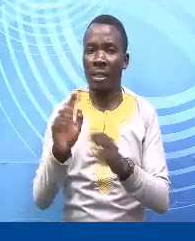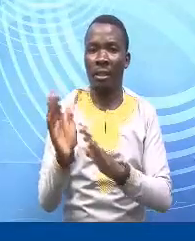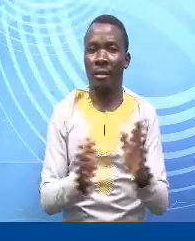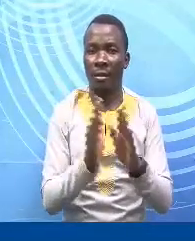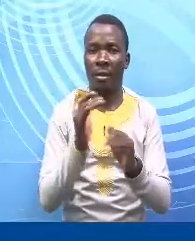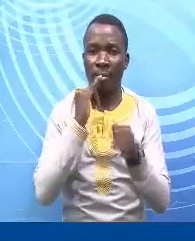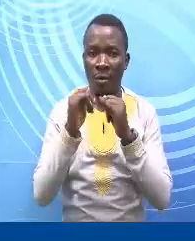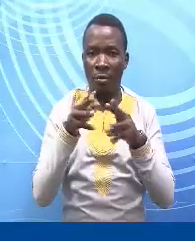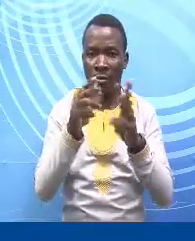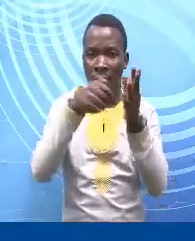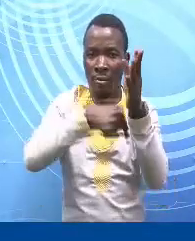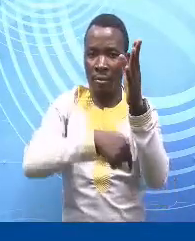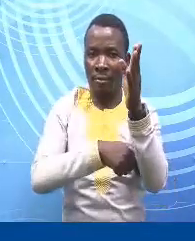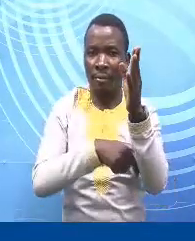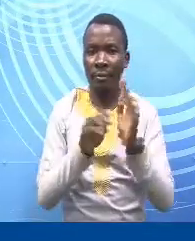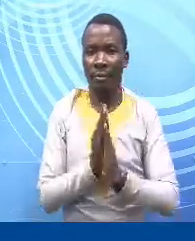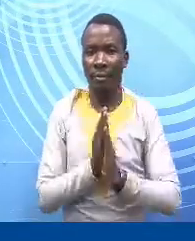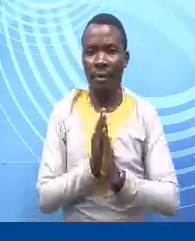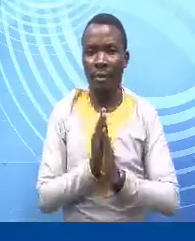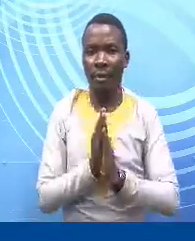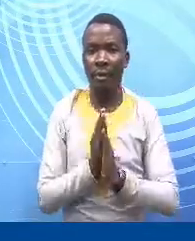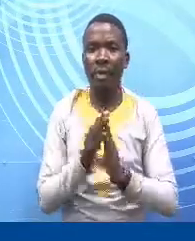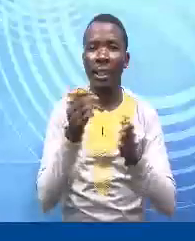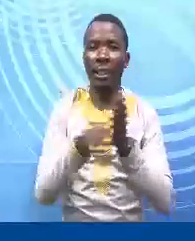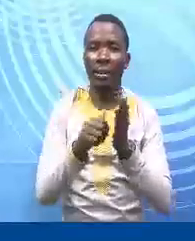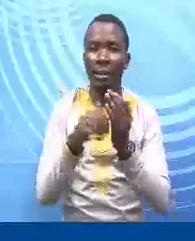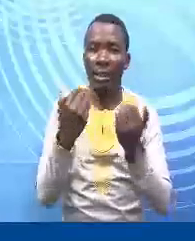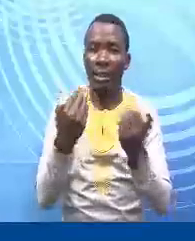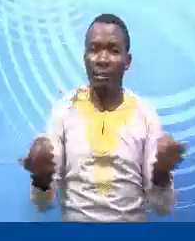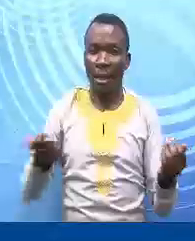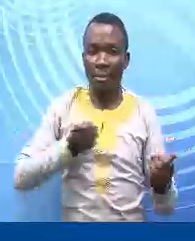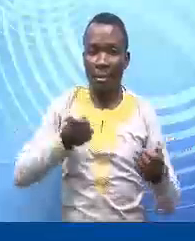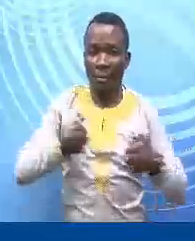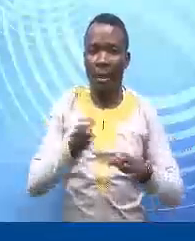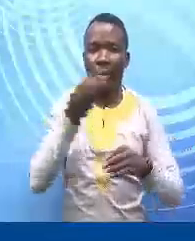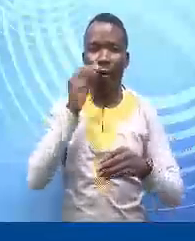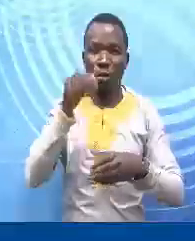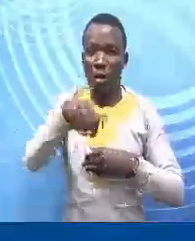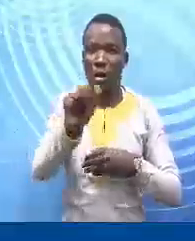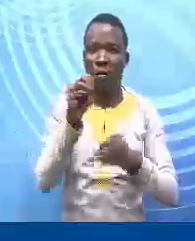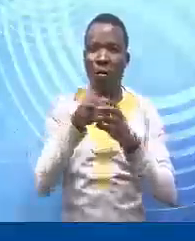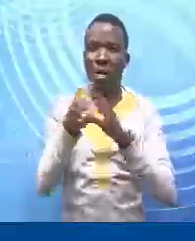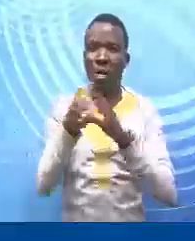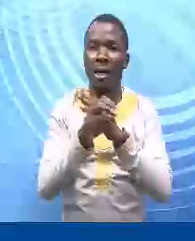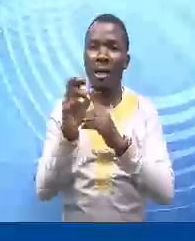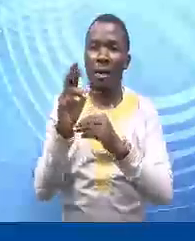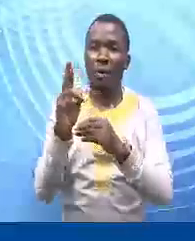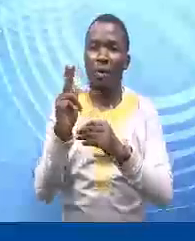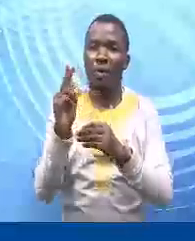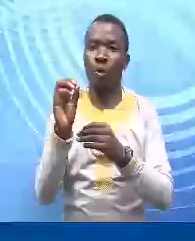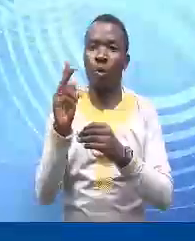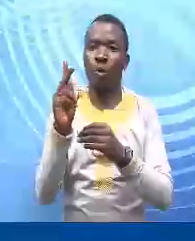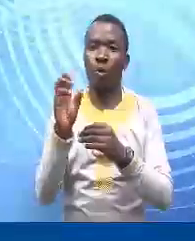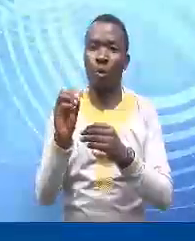inkuru ku buryo burambuye Ni ikibazo cy'abana bakobwa babyari wabo bo mu kagari ka Rukoko mu murenge wa Vu ho mu